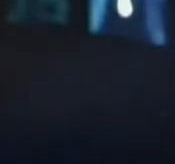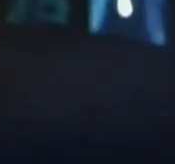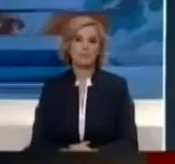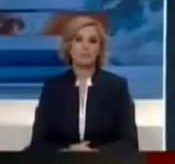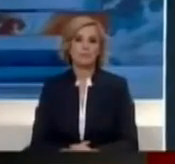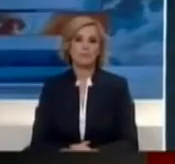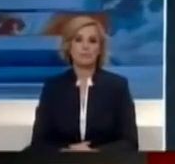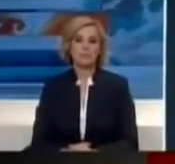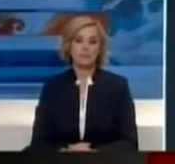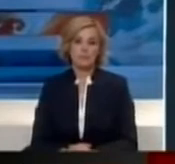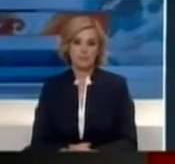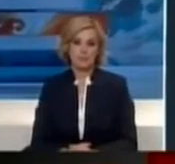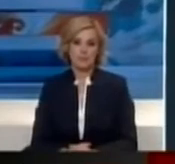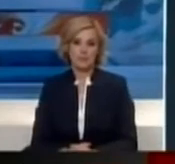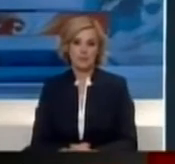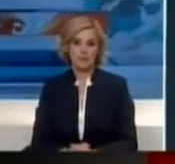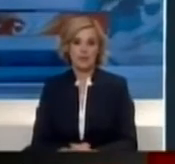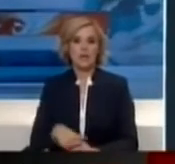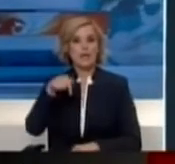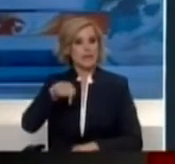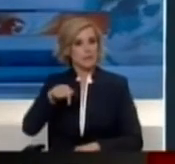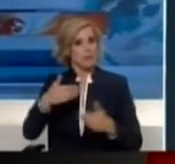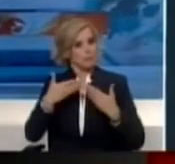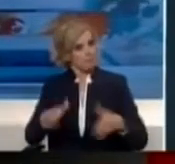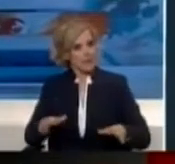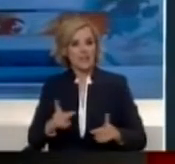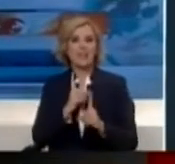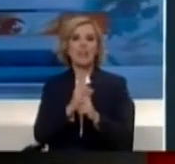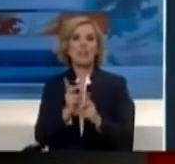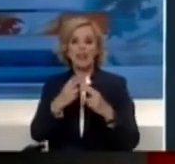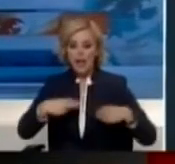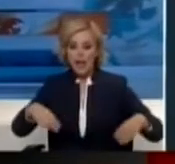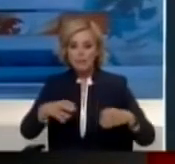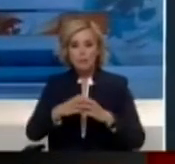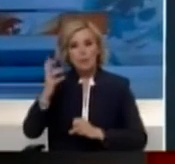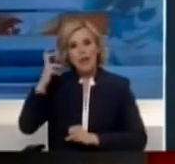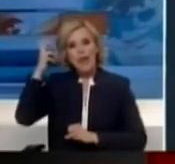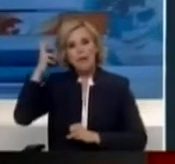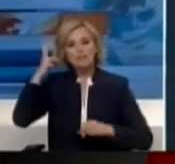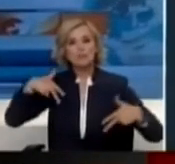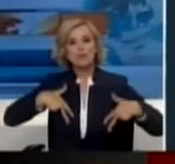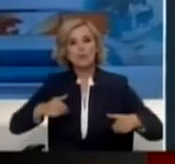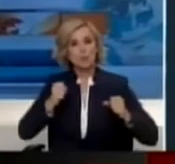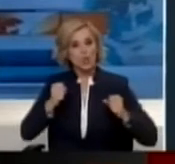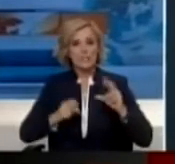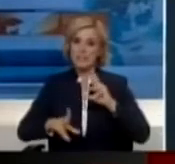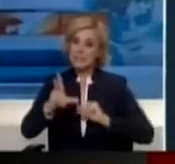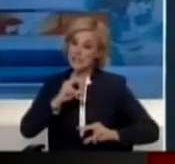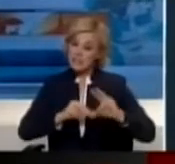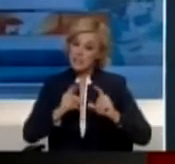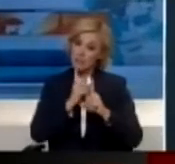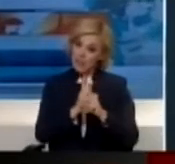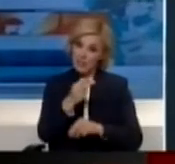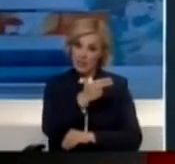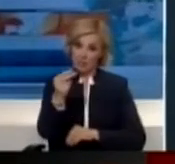Απριλίου. Σήμερα στην Ειδική Επιτροπή Εμπειρογνωμόνων του Υπουργείου Υγείας συζητήθηκαν σημαντικά θέματα